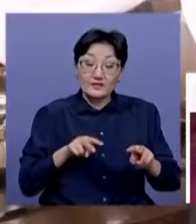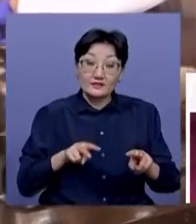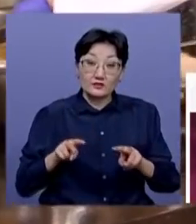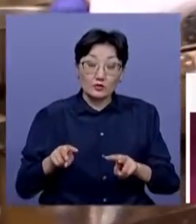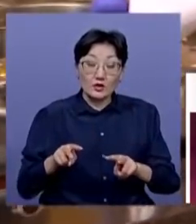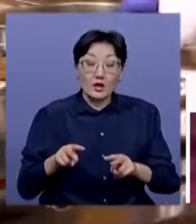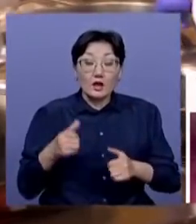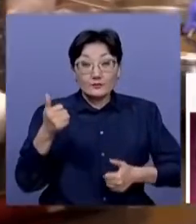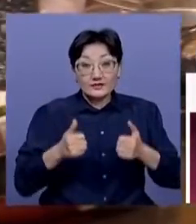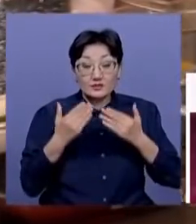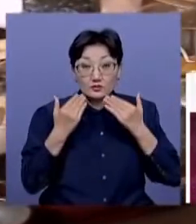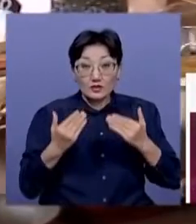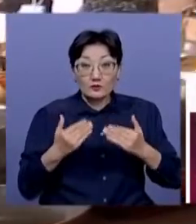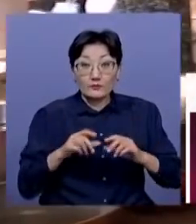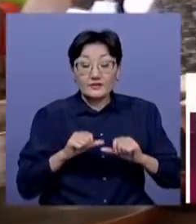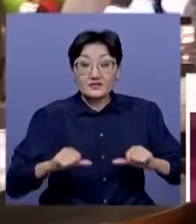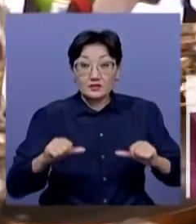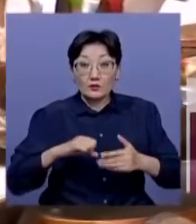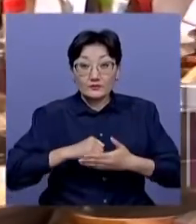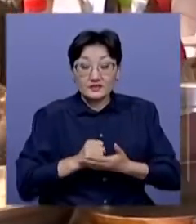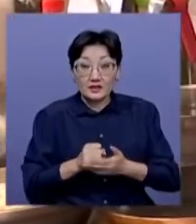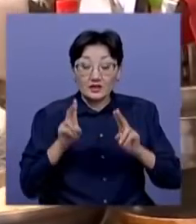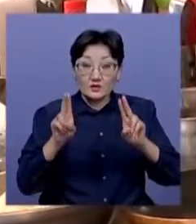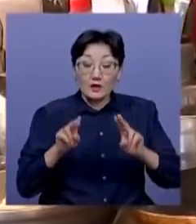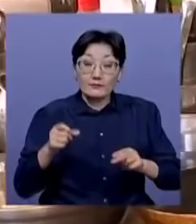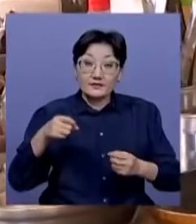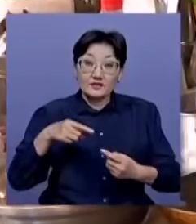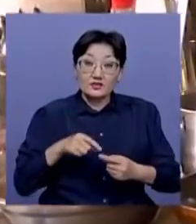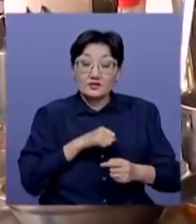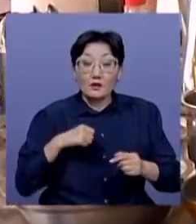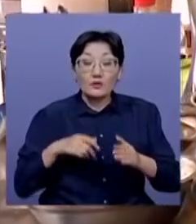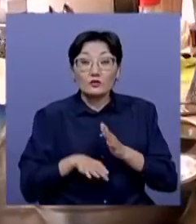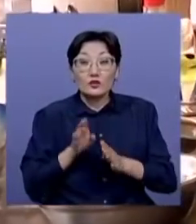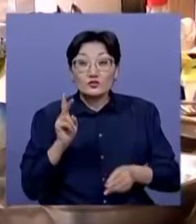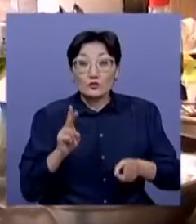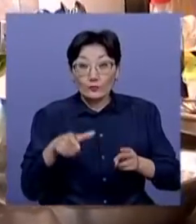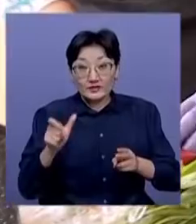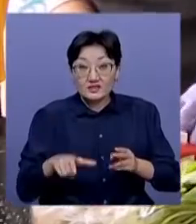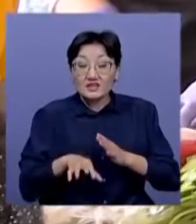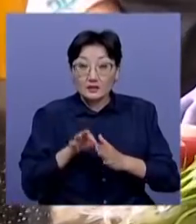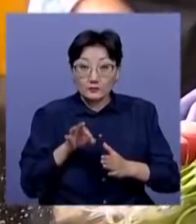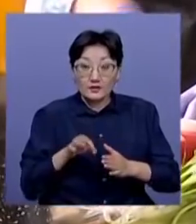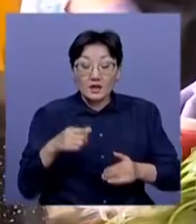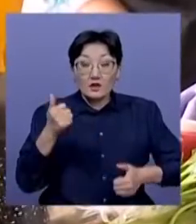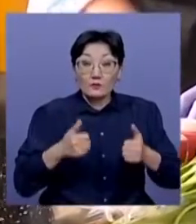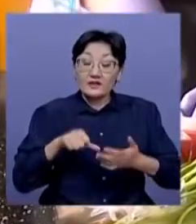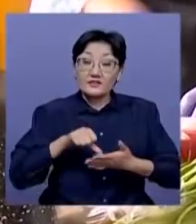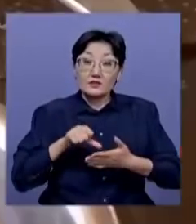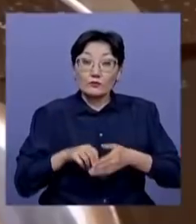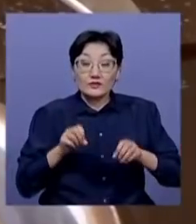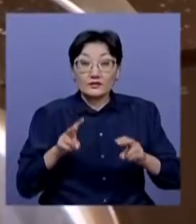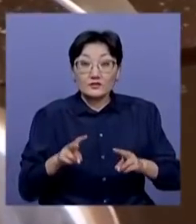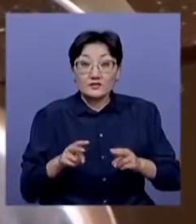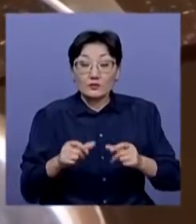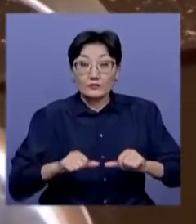сақтау. Байқау соңда сарапшылар бекітілген стандарттар бойынша ең үздік аспазды таңдайды. Байқау қатысушыларына арнайы